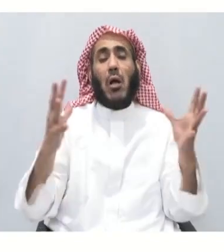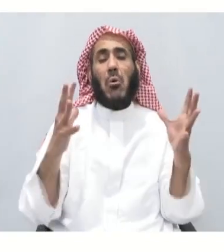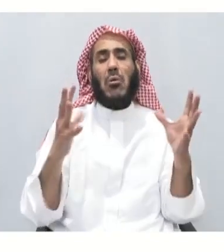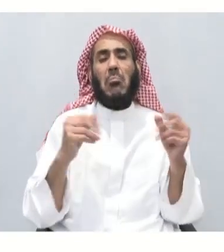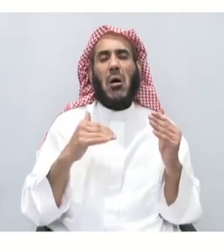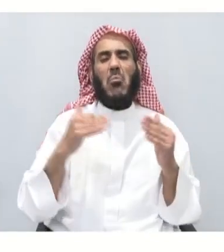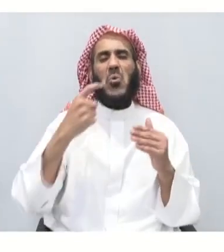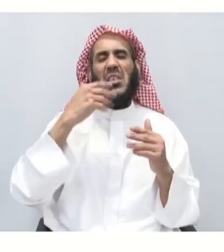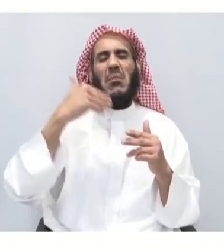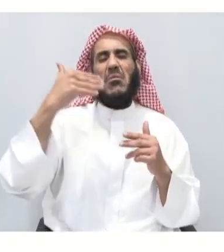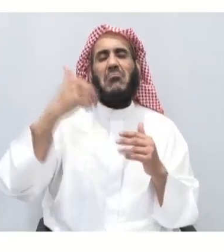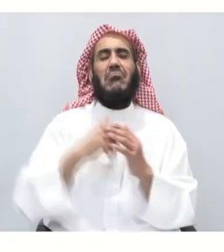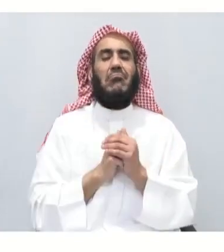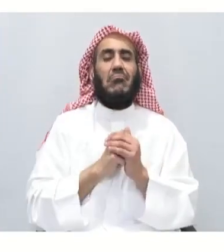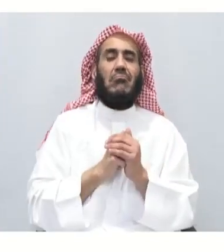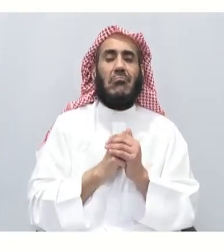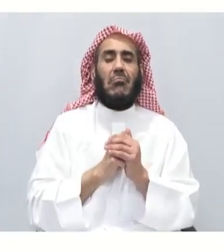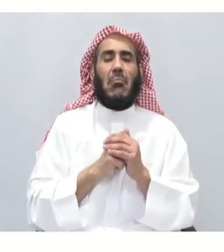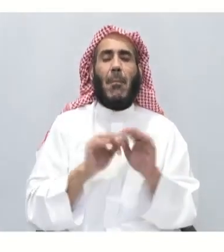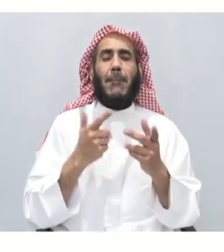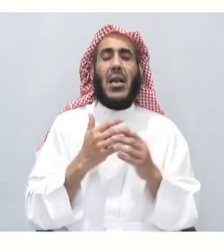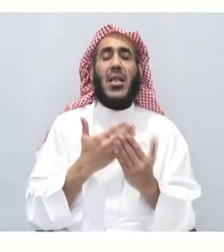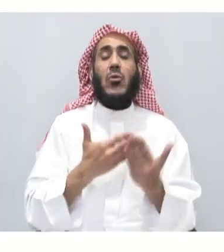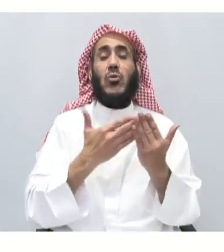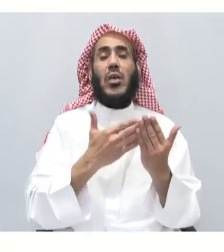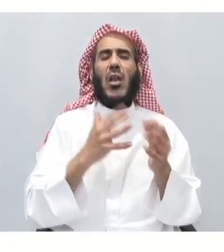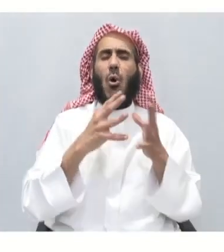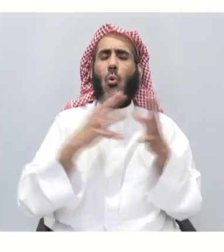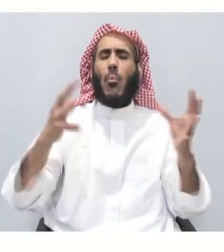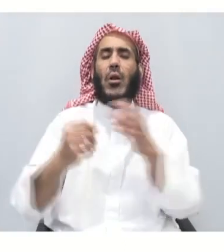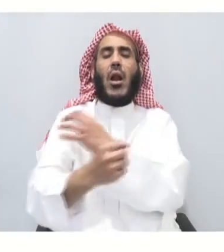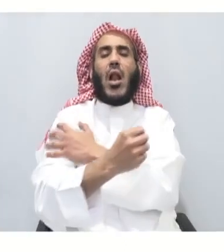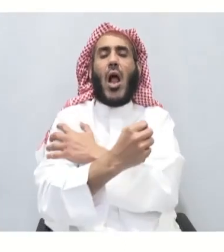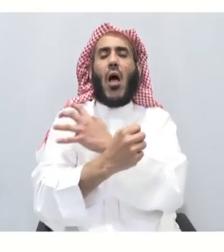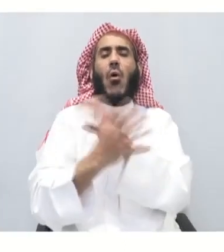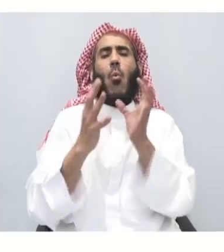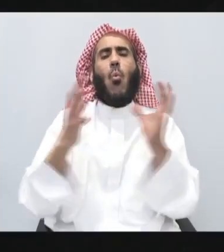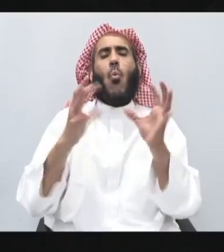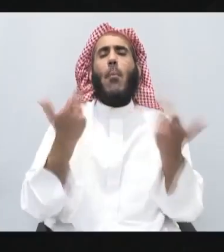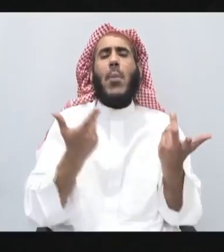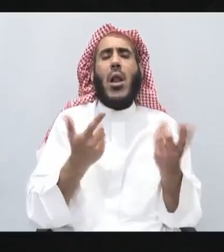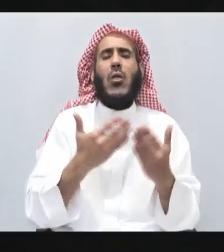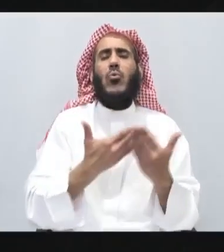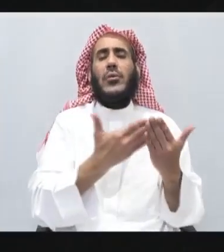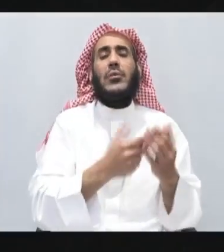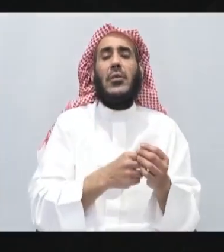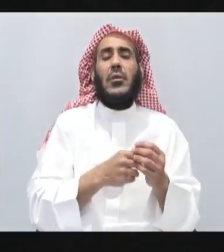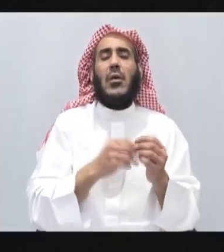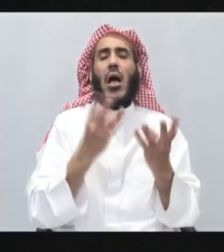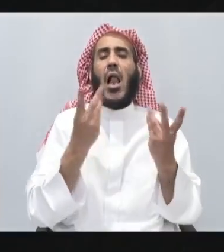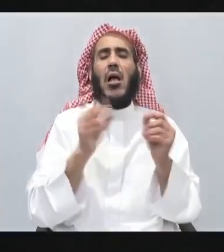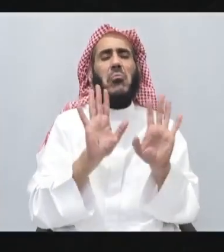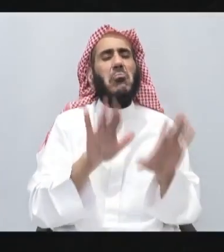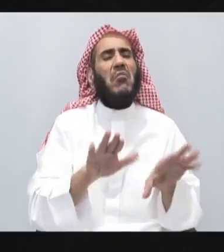مع مرور الزمن ما الذي يساعد على كبر العضله حجم العضله ما الذي يساعدها العدد لا